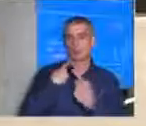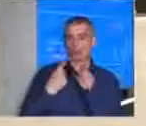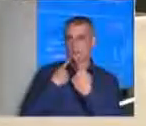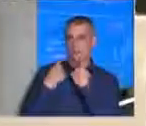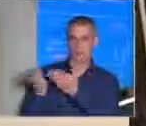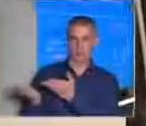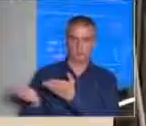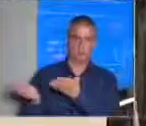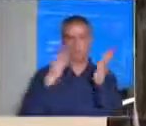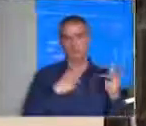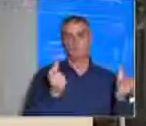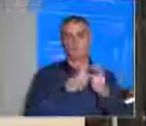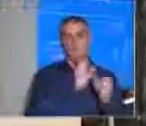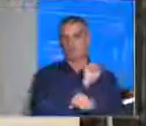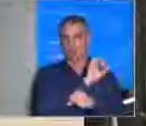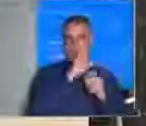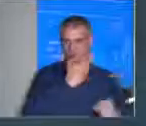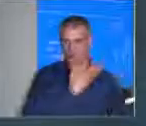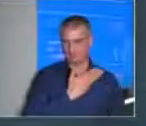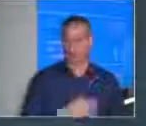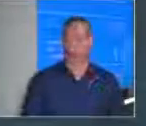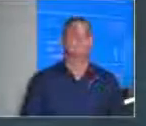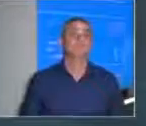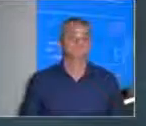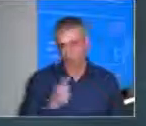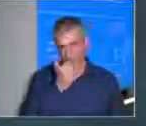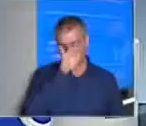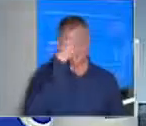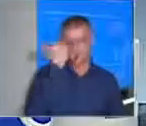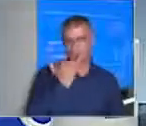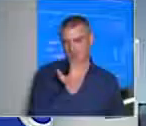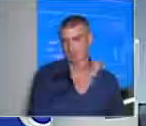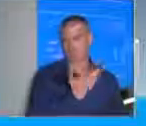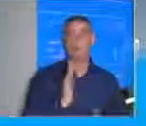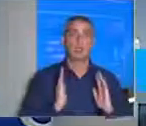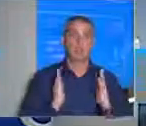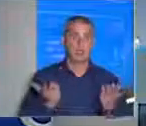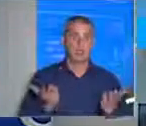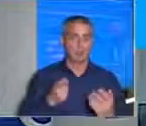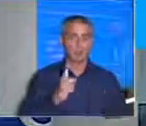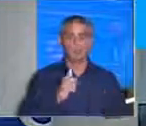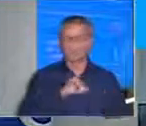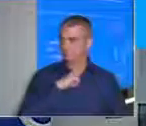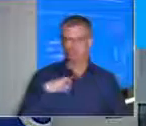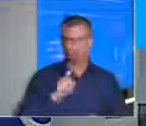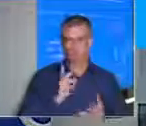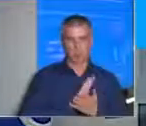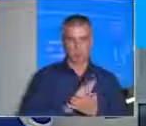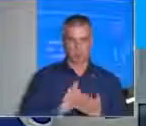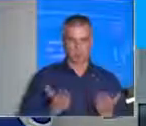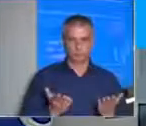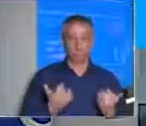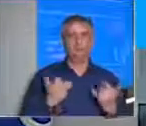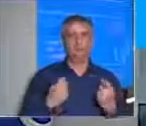with than the opposition party. טוב, פה הוא קצת מגזים כדרכו, בסדר, אבל עם סין זה לא כל כך פשוט.